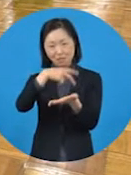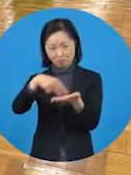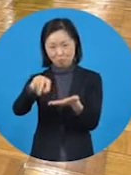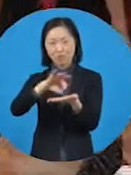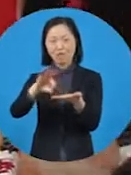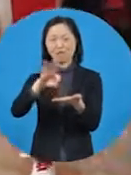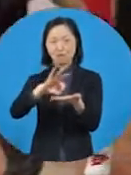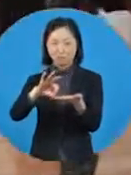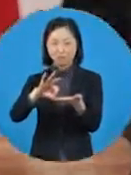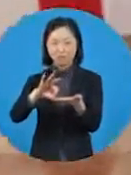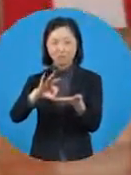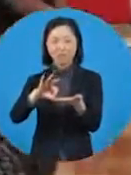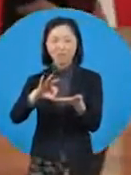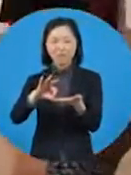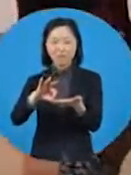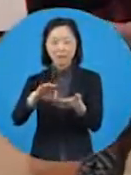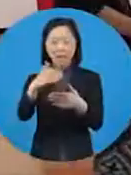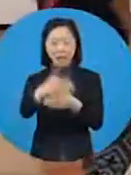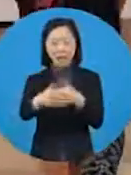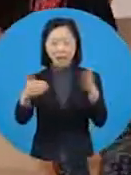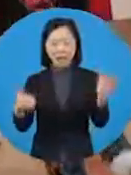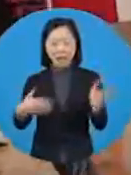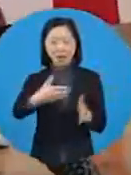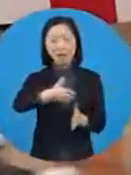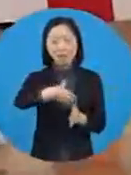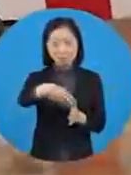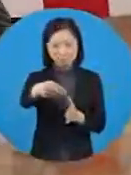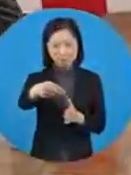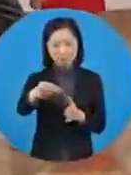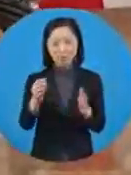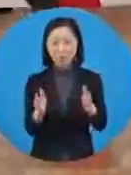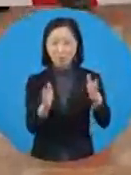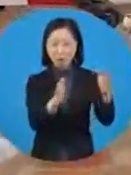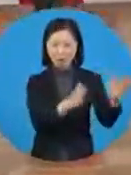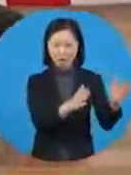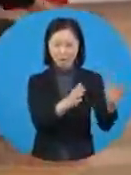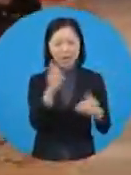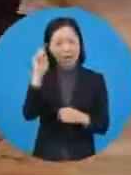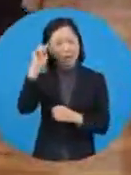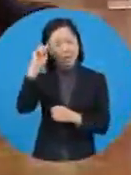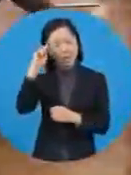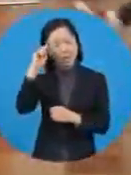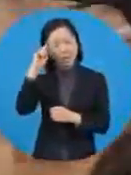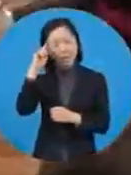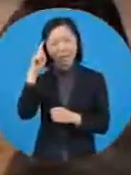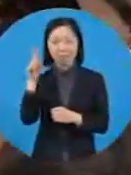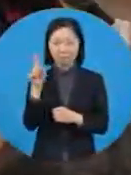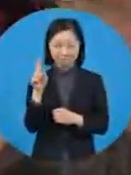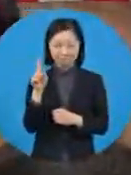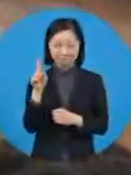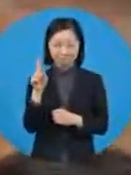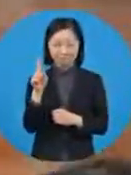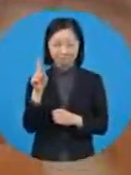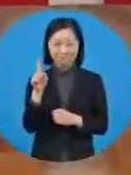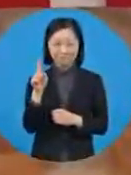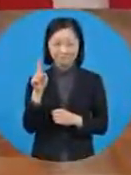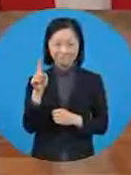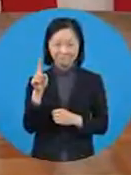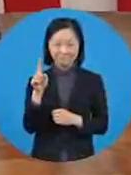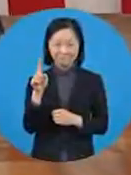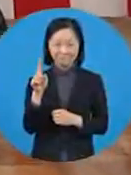。マナポートではスペースを提供するだけではなく、こんな試みも考えています